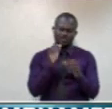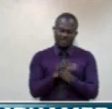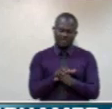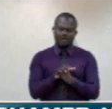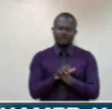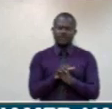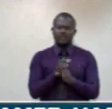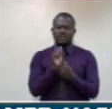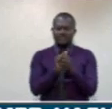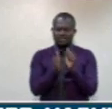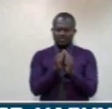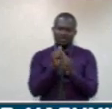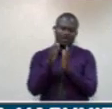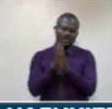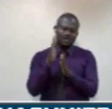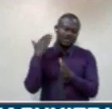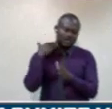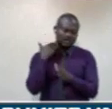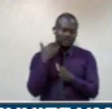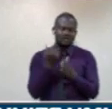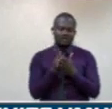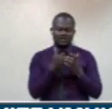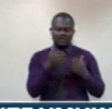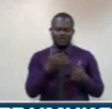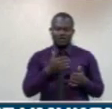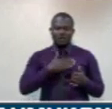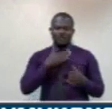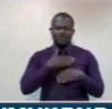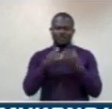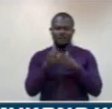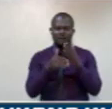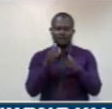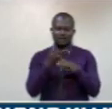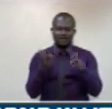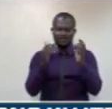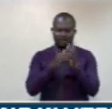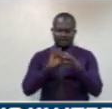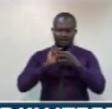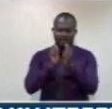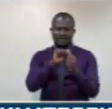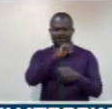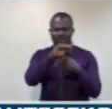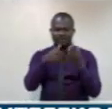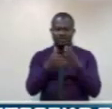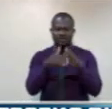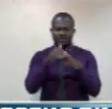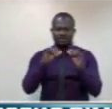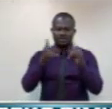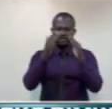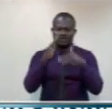genocide ikanamusigira ibikomere ubu yishimira ko biyubatse ndetse afatanije n'abandi mu kubaka uyu